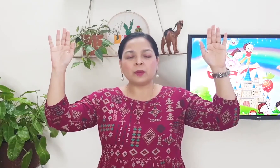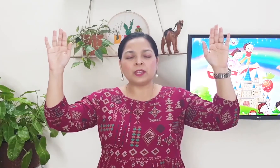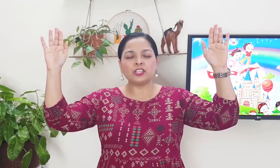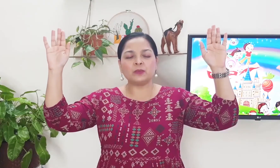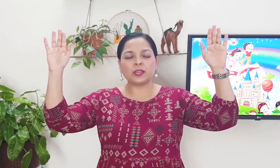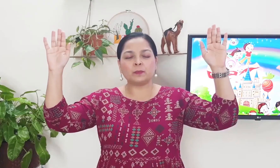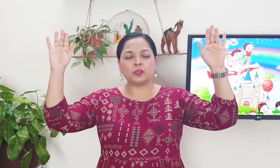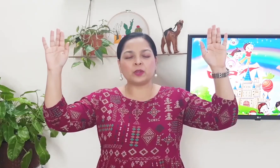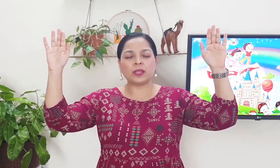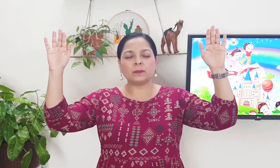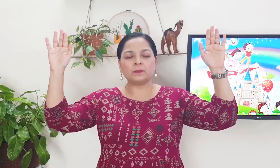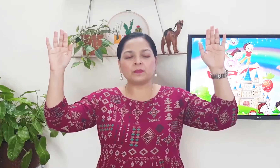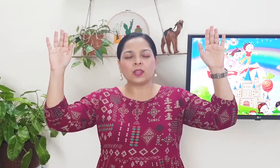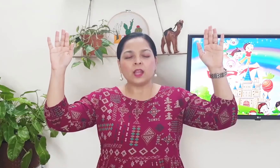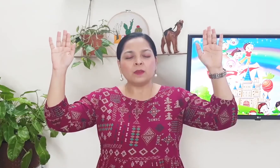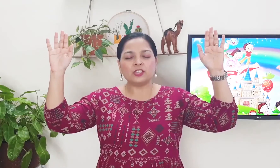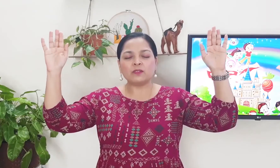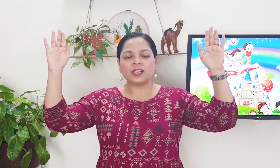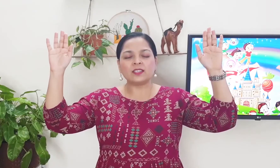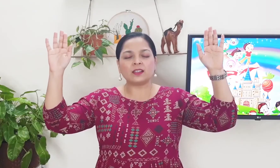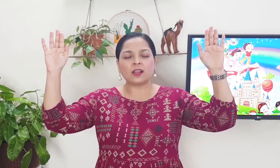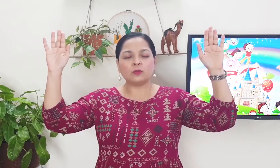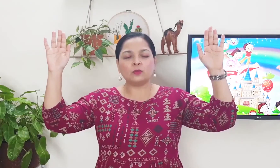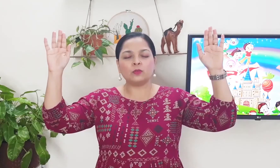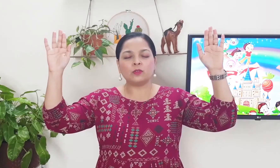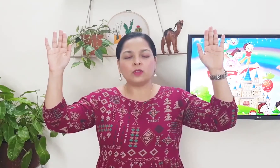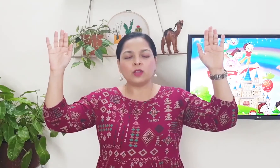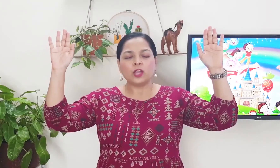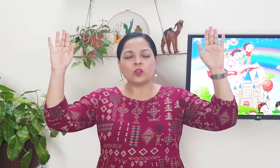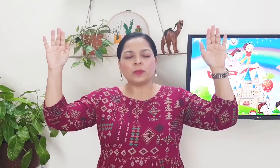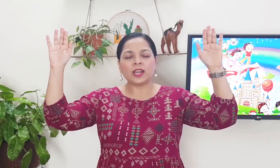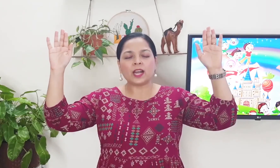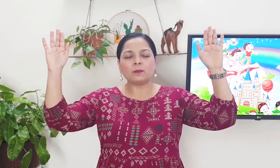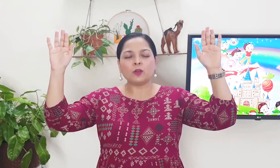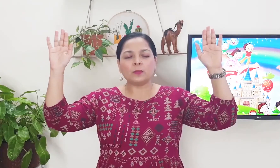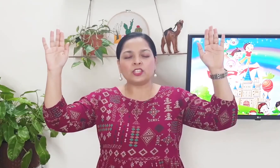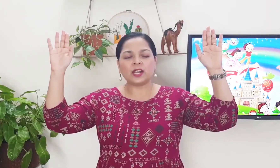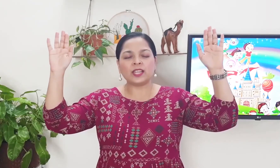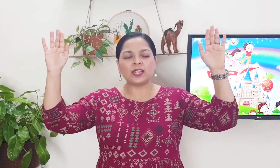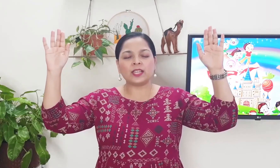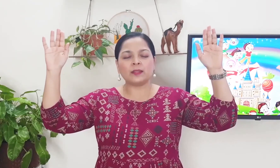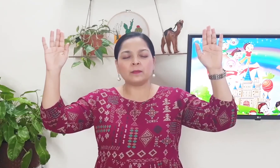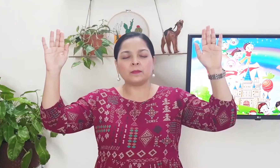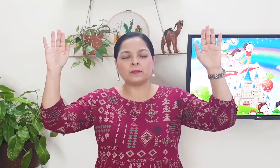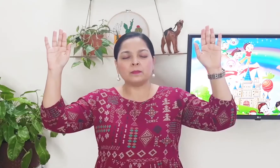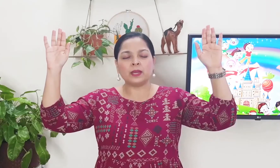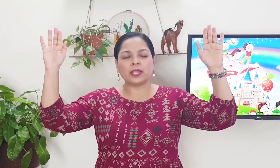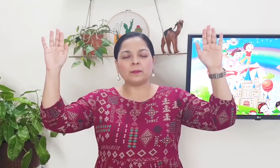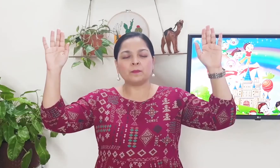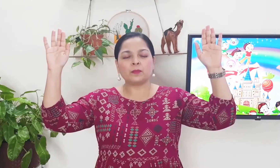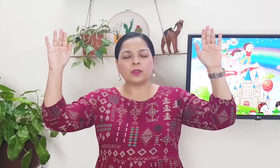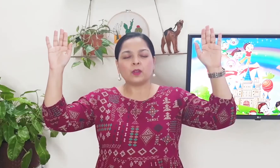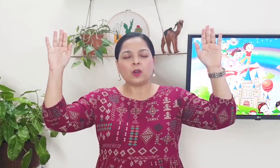जीवित परमेश्वर के पुत्र में मैं विश्वास करता हूं कि वो मेरी आत्मा को बचाने के लिए